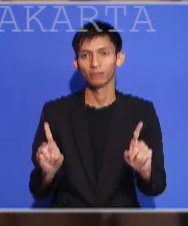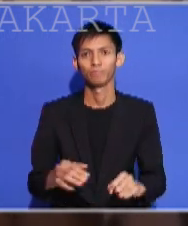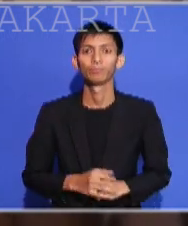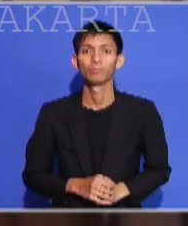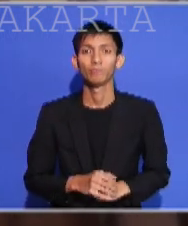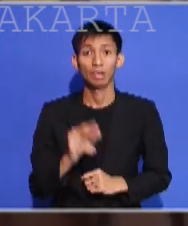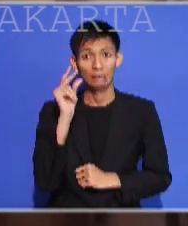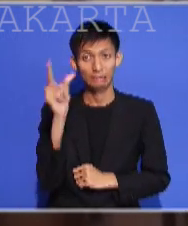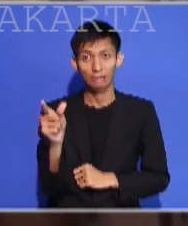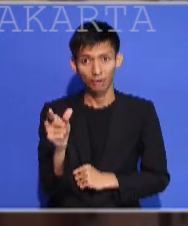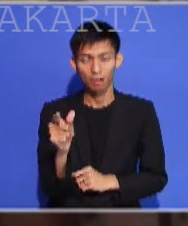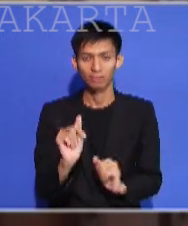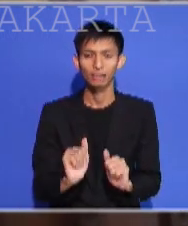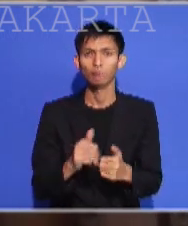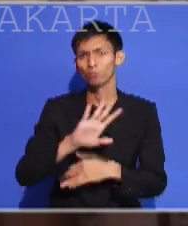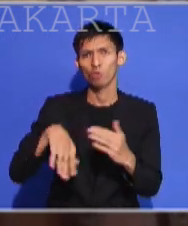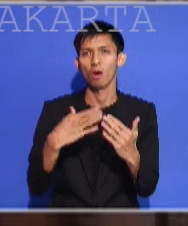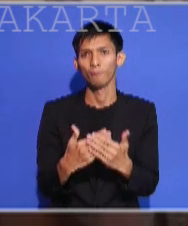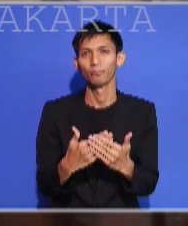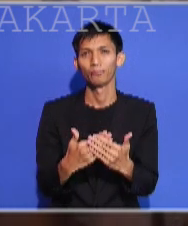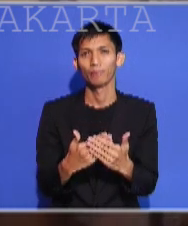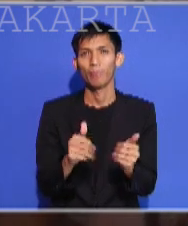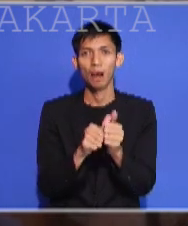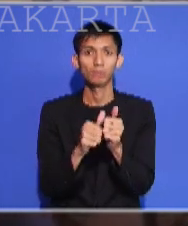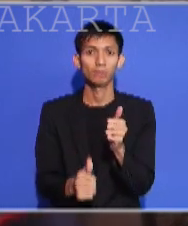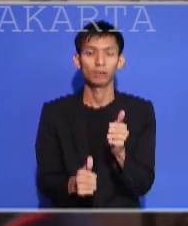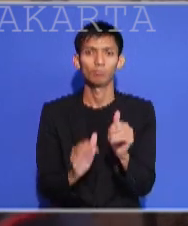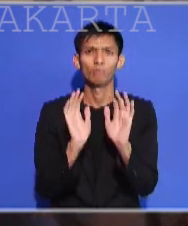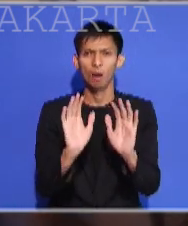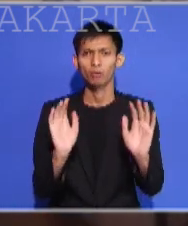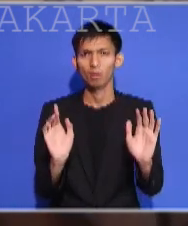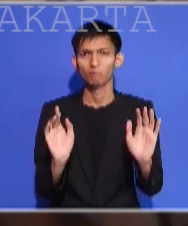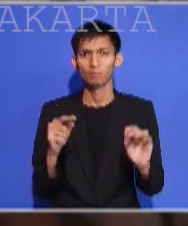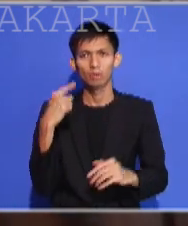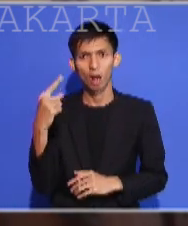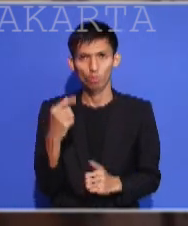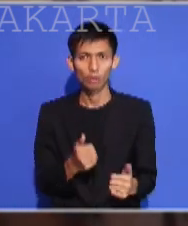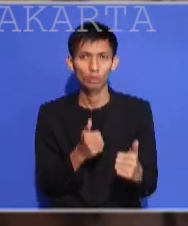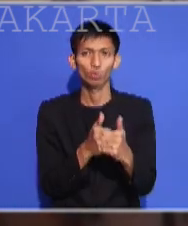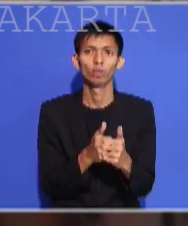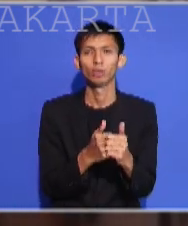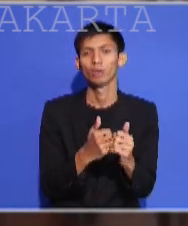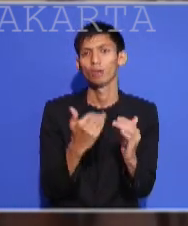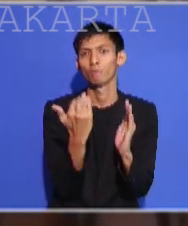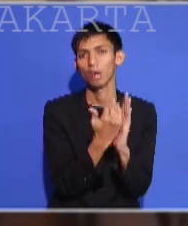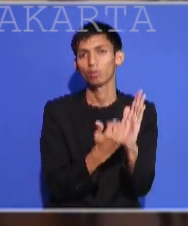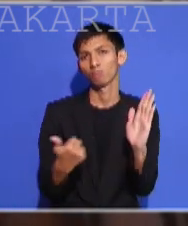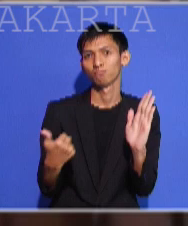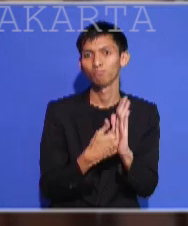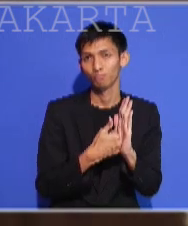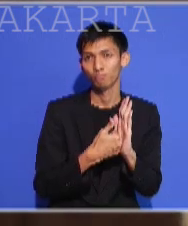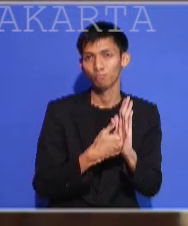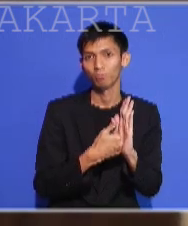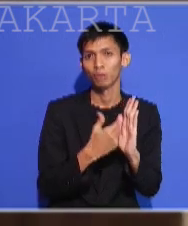siap kader kita cukup banyak Ee Kita orang yang selalu mengikuti aturan begitu ya dan kita akan takat pada